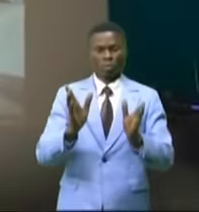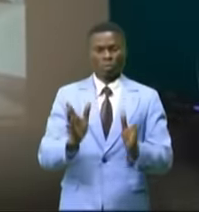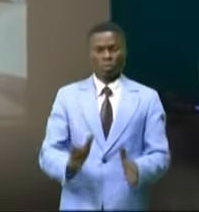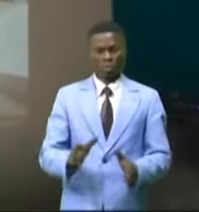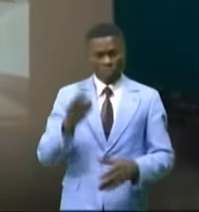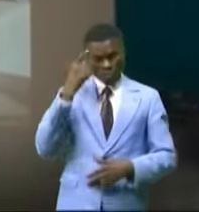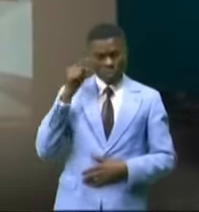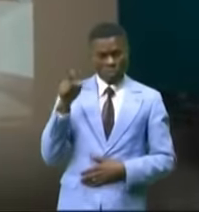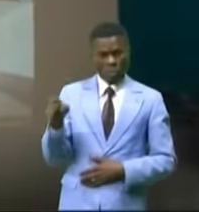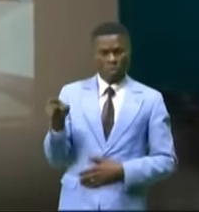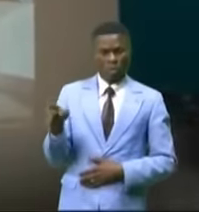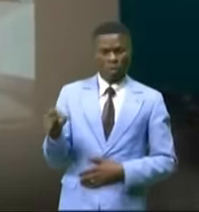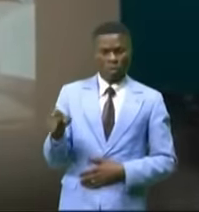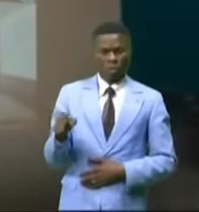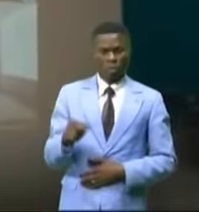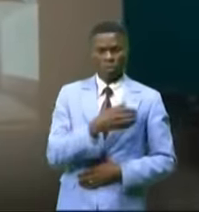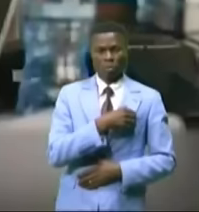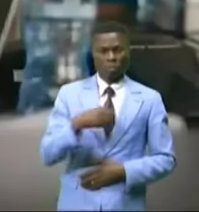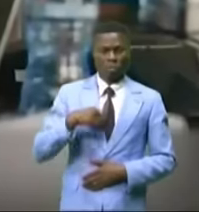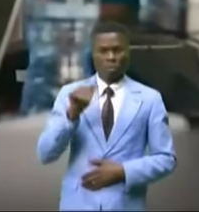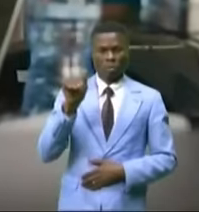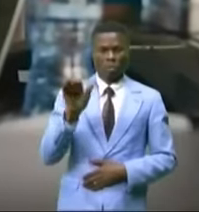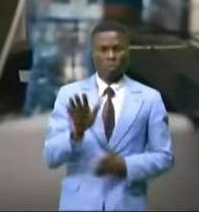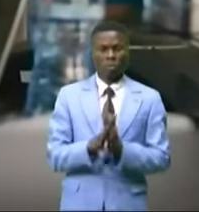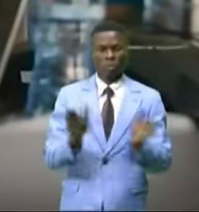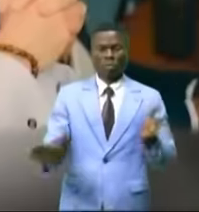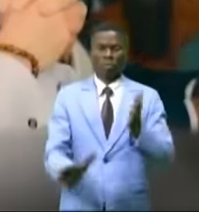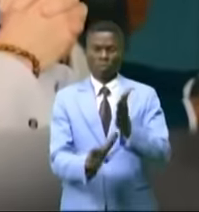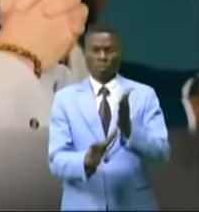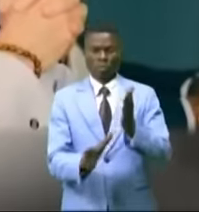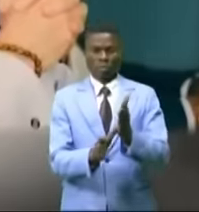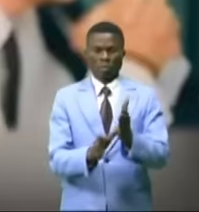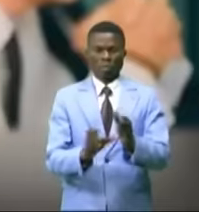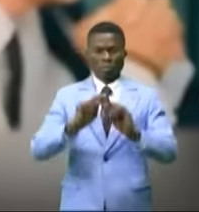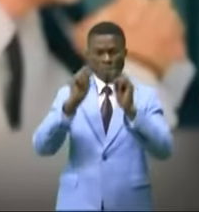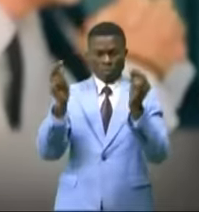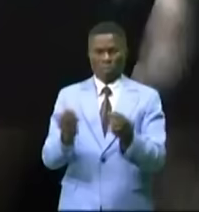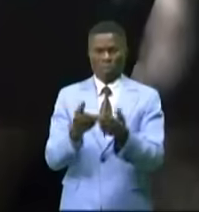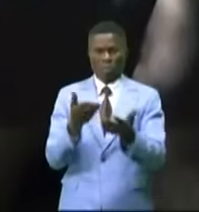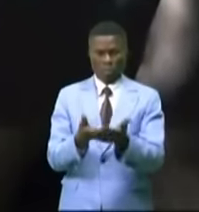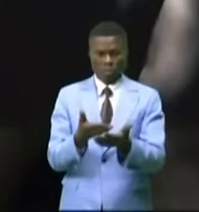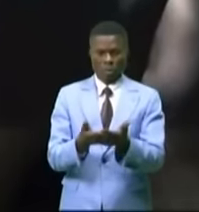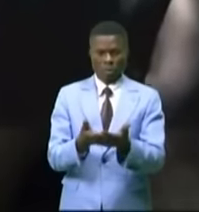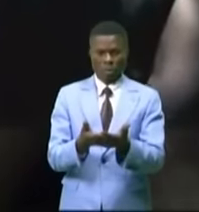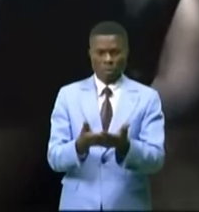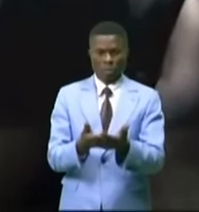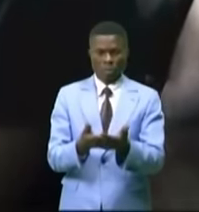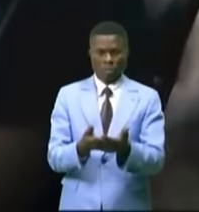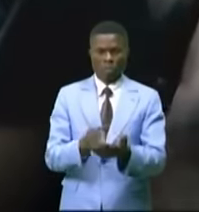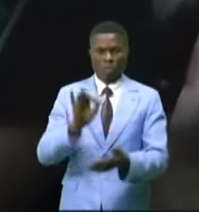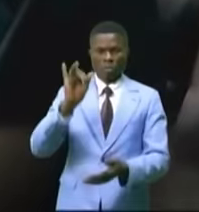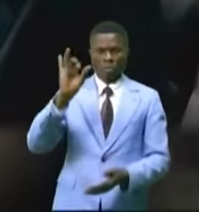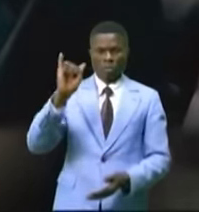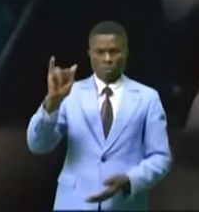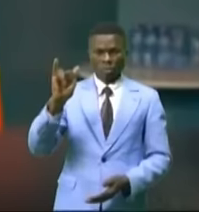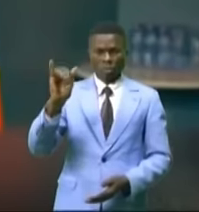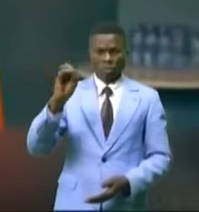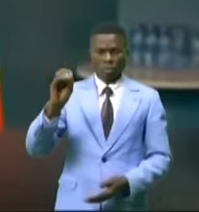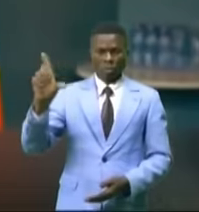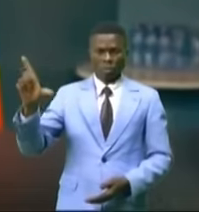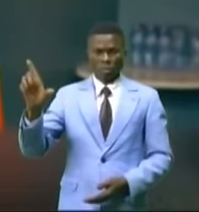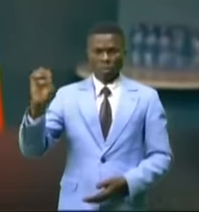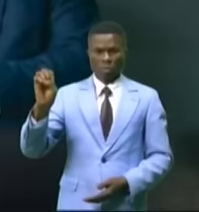sa part, la directrice générale adjointe de Ségus RDC, Yolène Kayakès